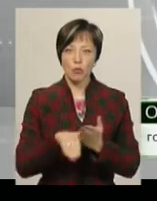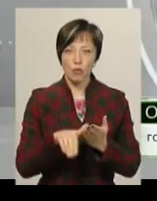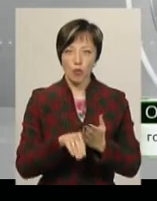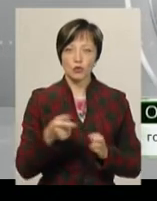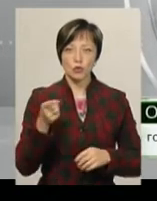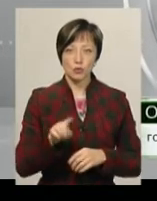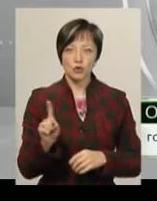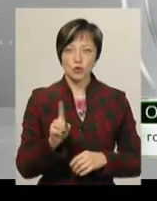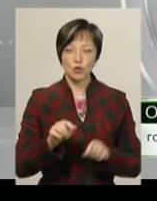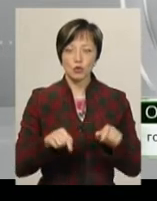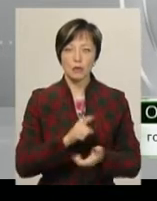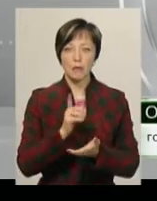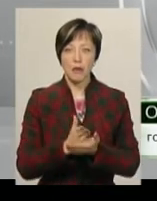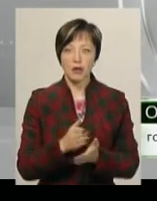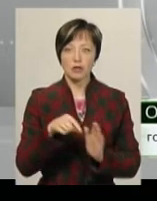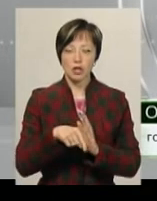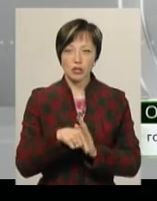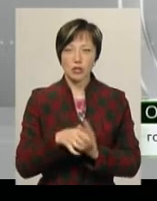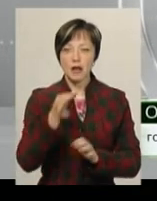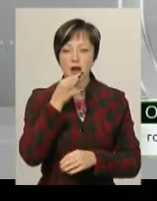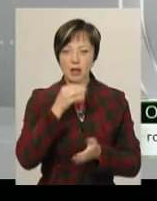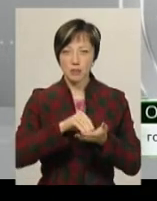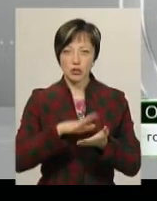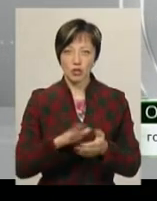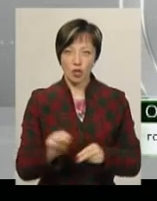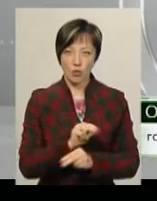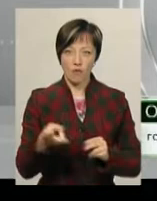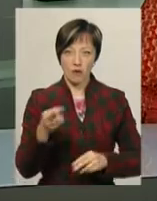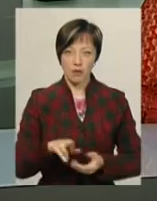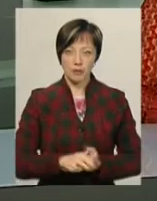тому що тут має значення раннє призначене лікування.